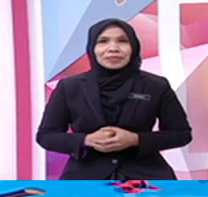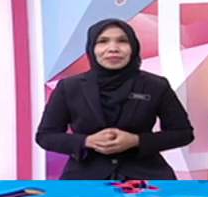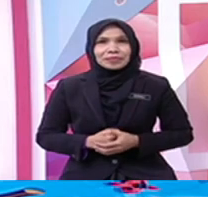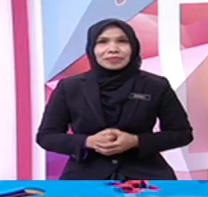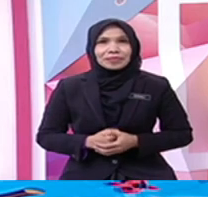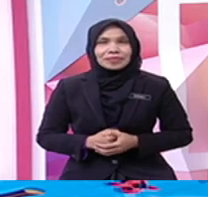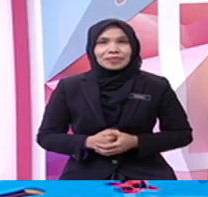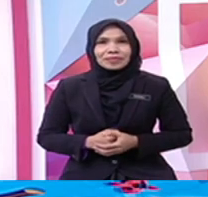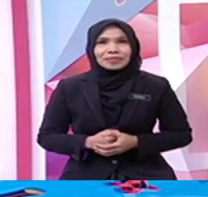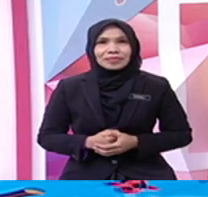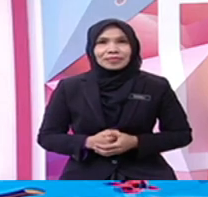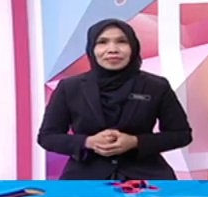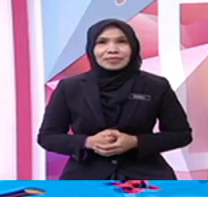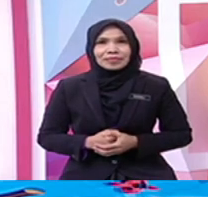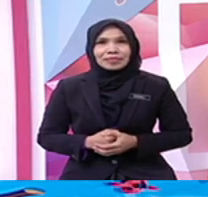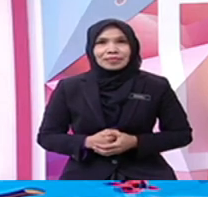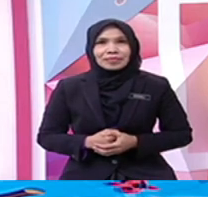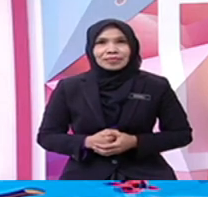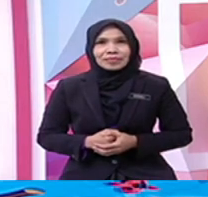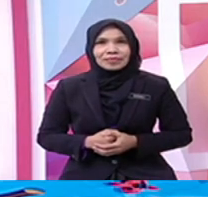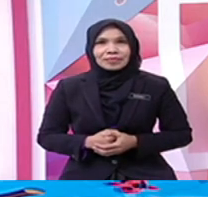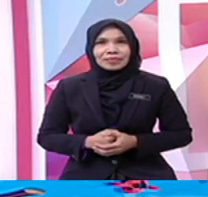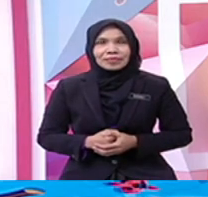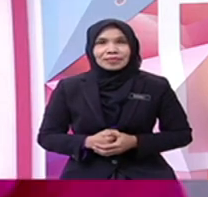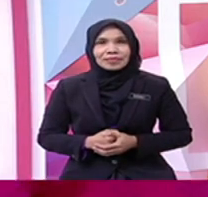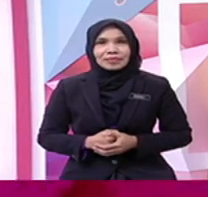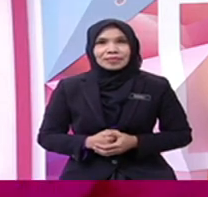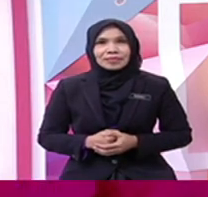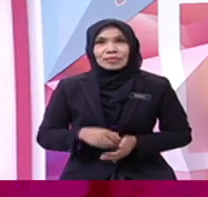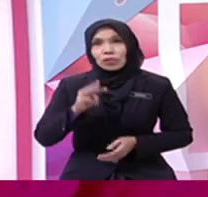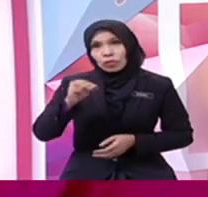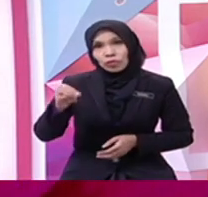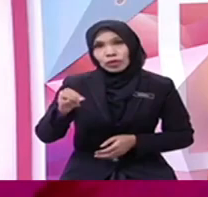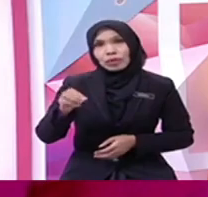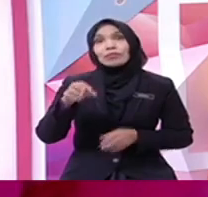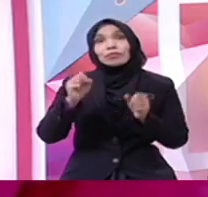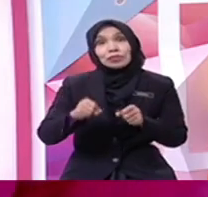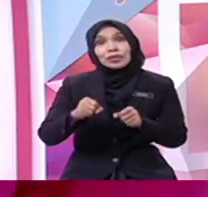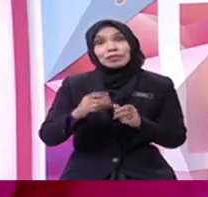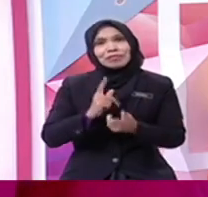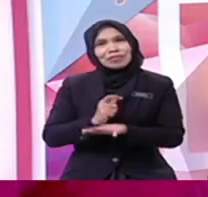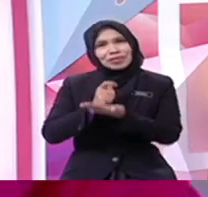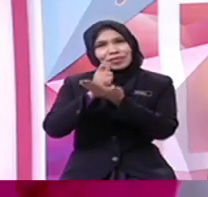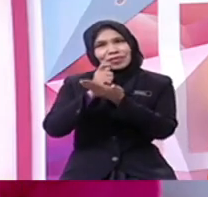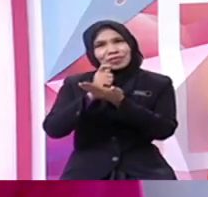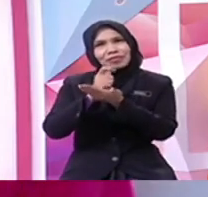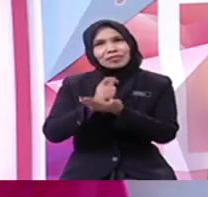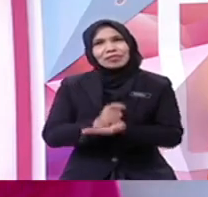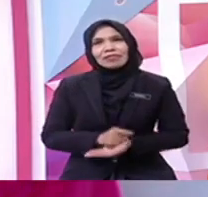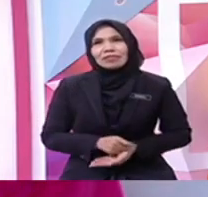Oke cek gue juga murid-murid di rumah bunyi kena pasti tolong gempa bingung produce